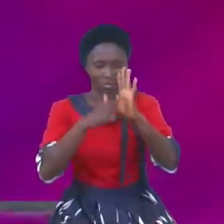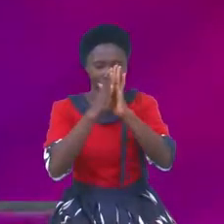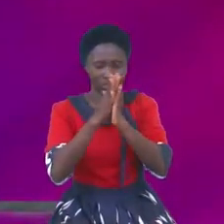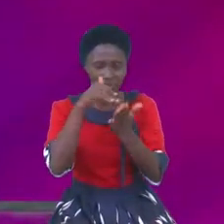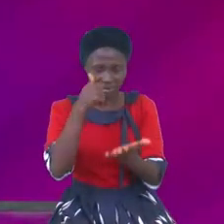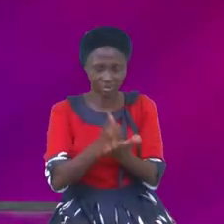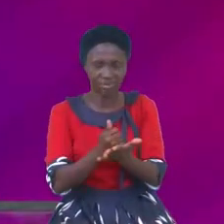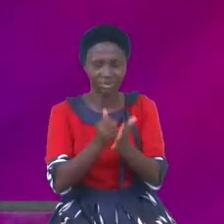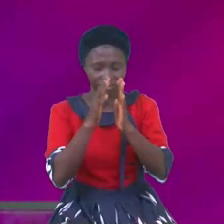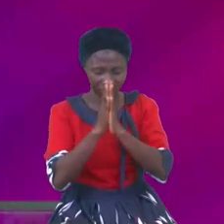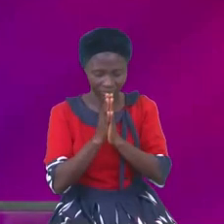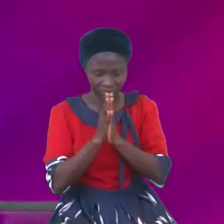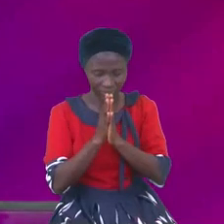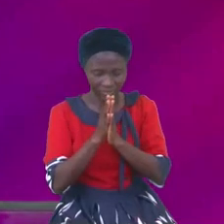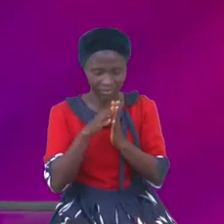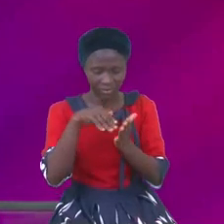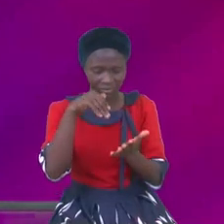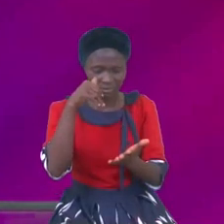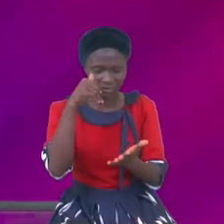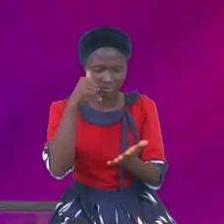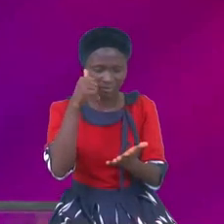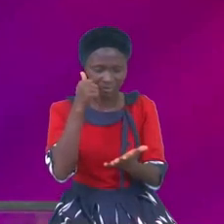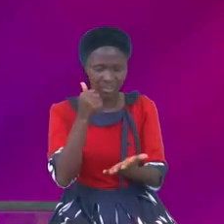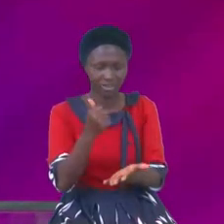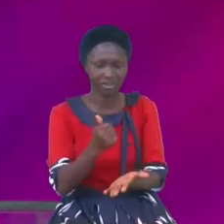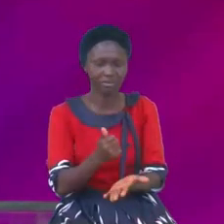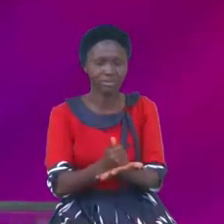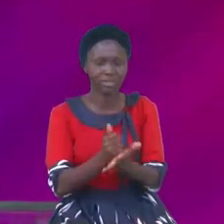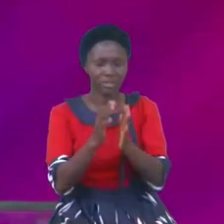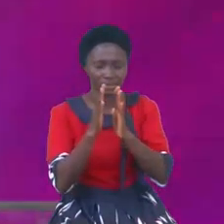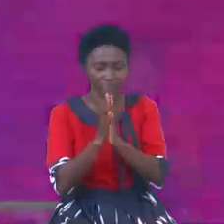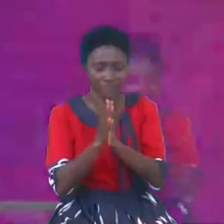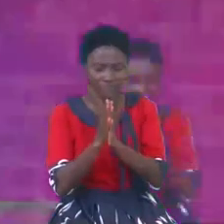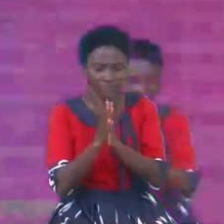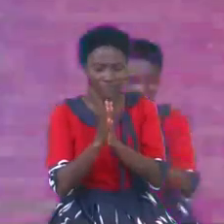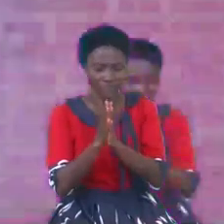Amen.